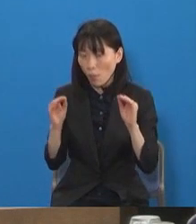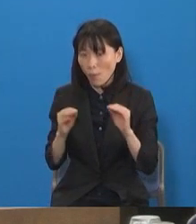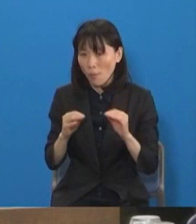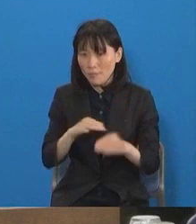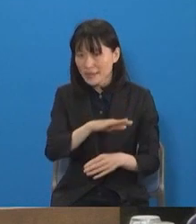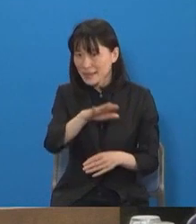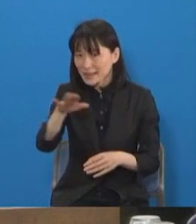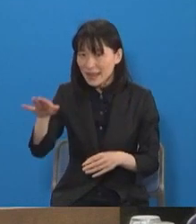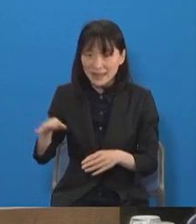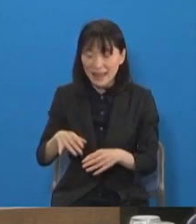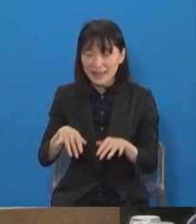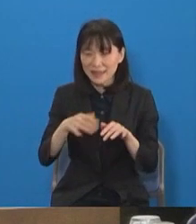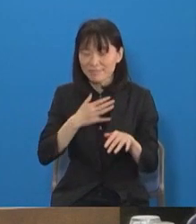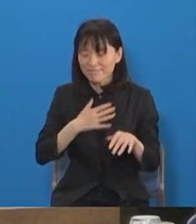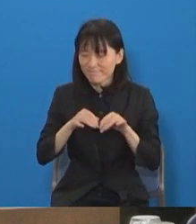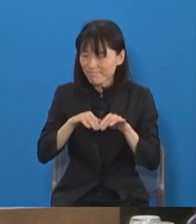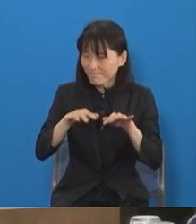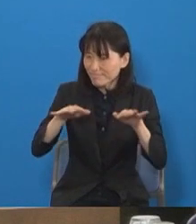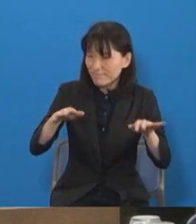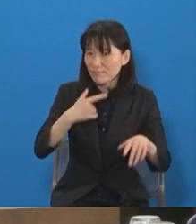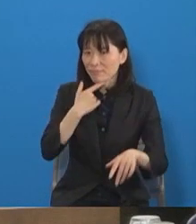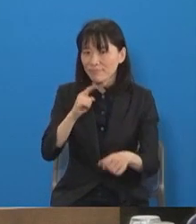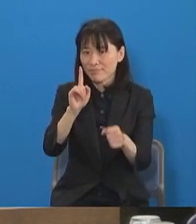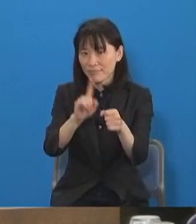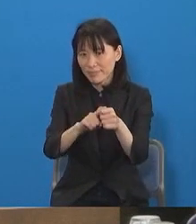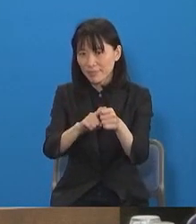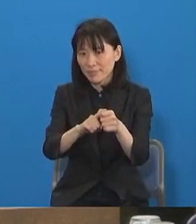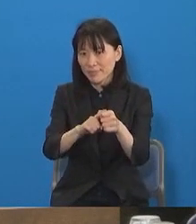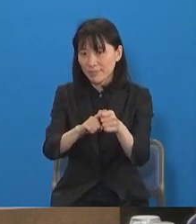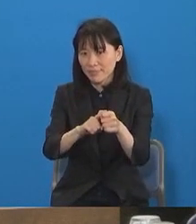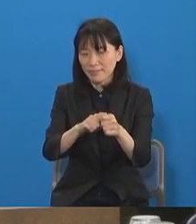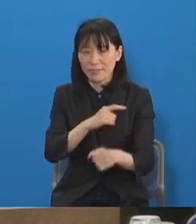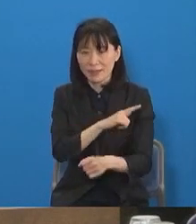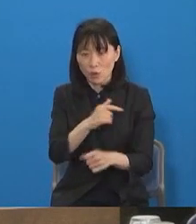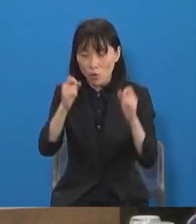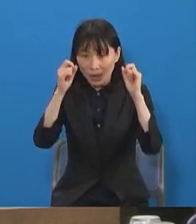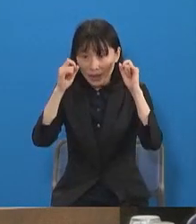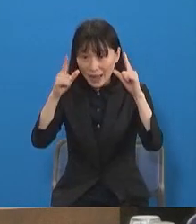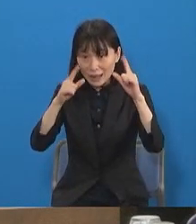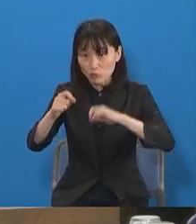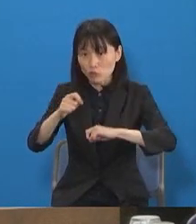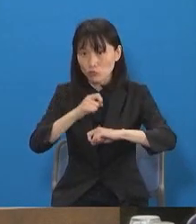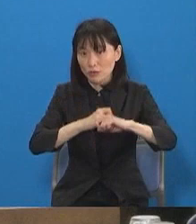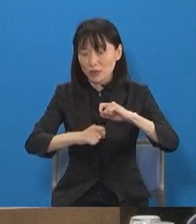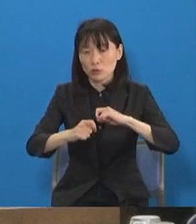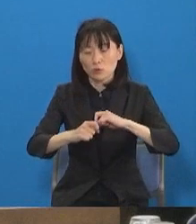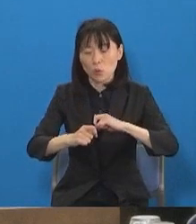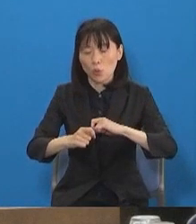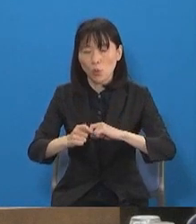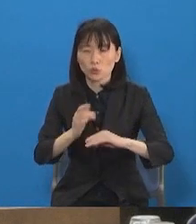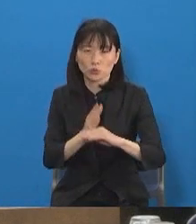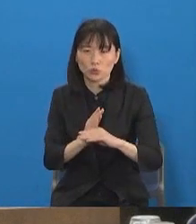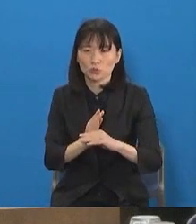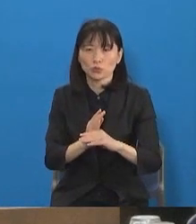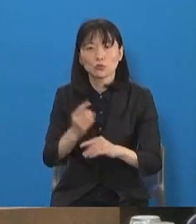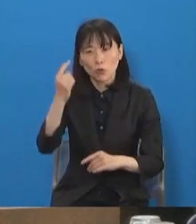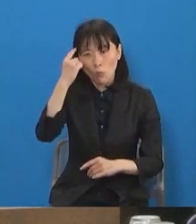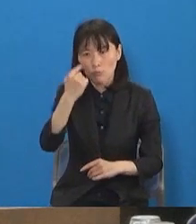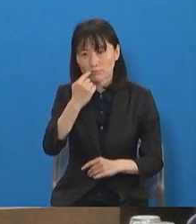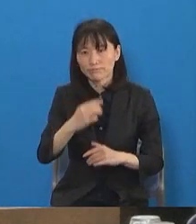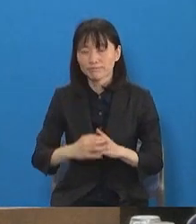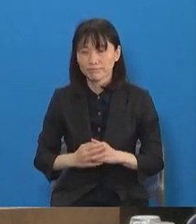皆さんに周知していただくためにも、さまざまに啓発活動を行っていただいているところであると思